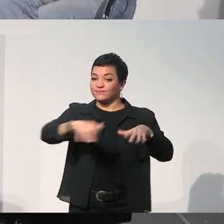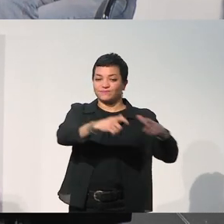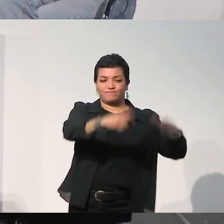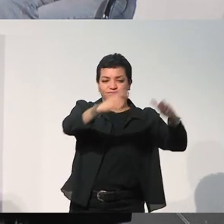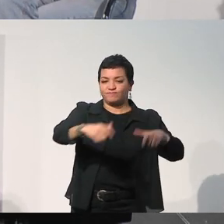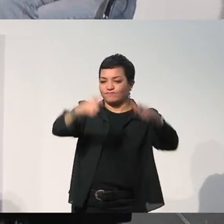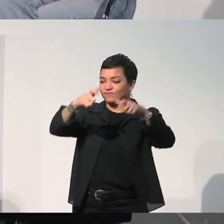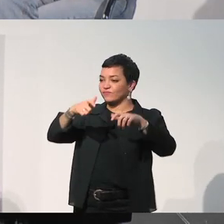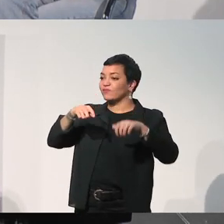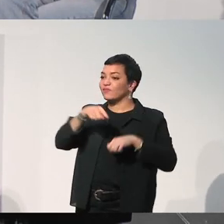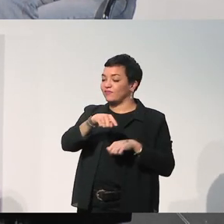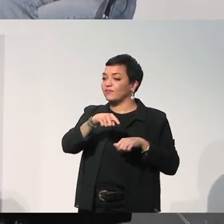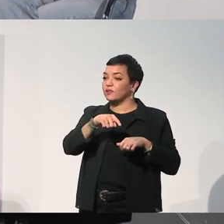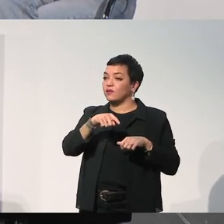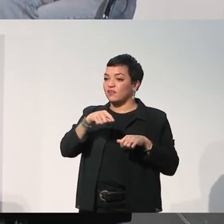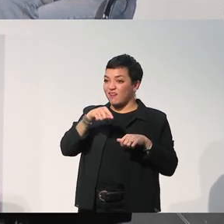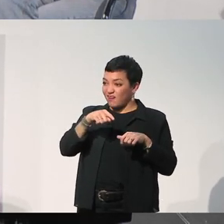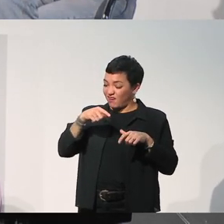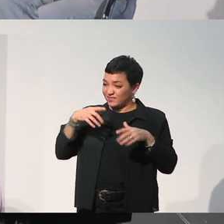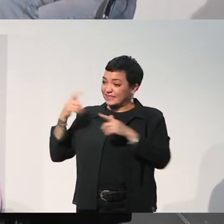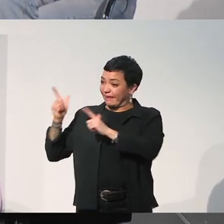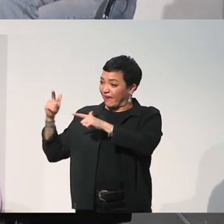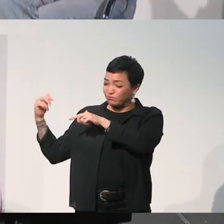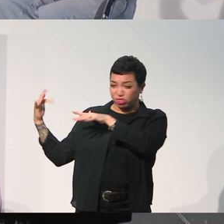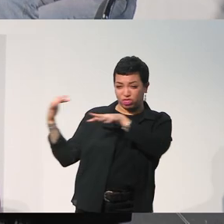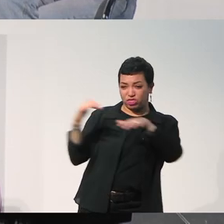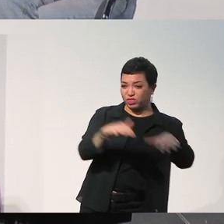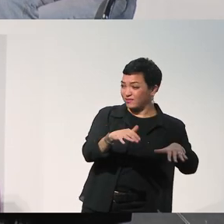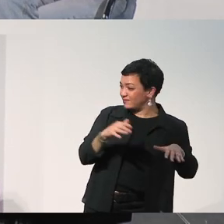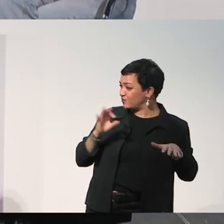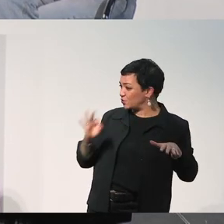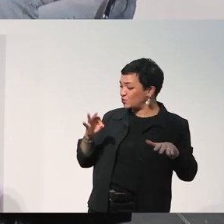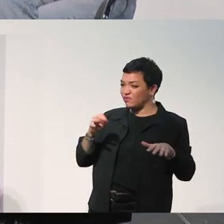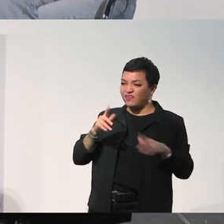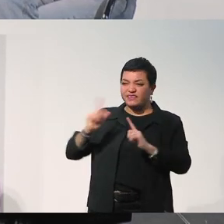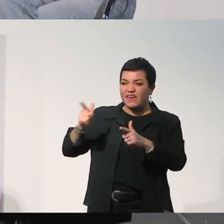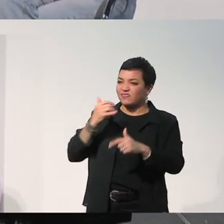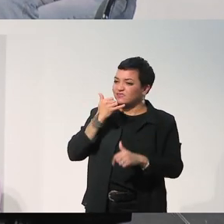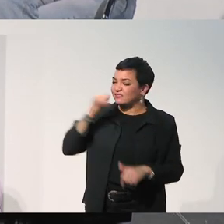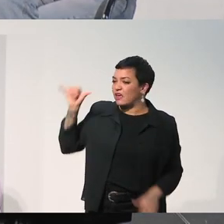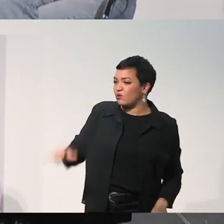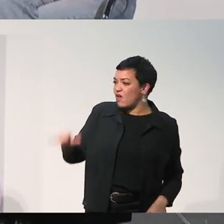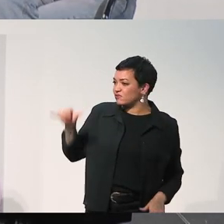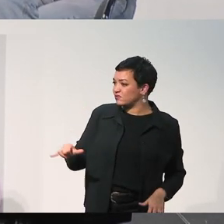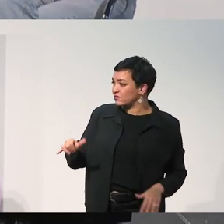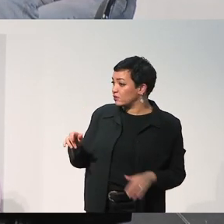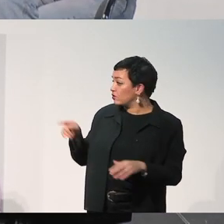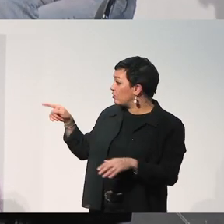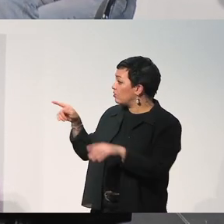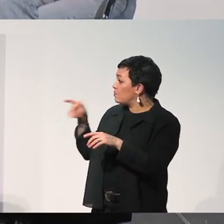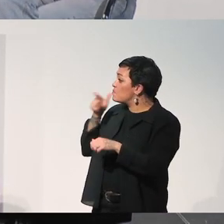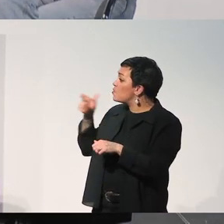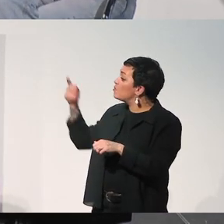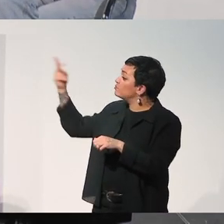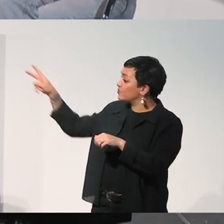de la guerre, je vous cite, c'est la guerre dégueulasse, comme Sabine, vous l'appelez dans votre livre. Il y